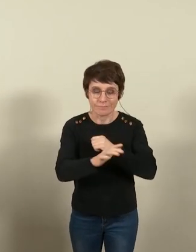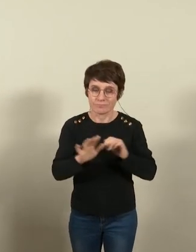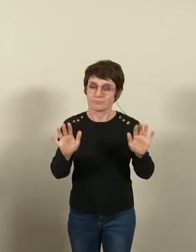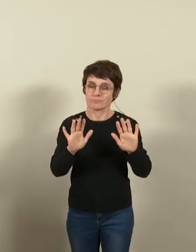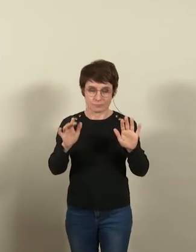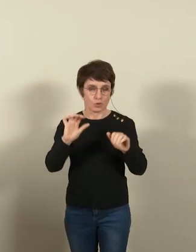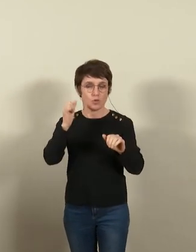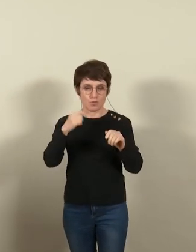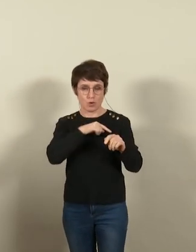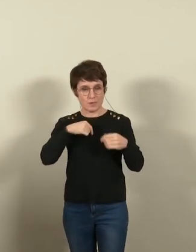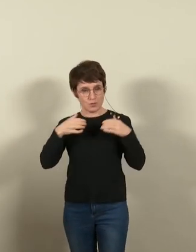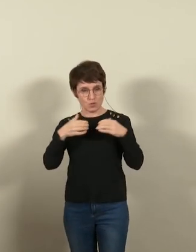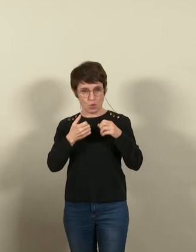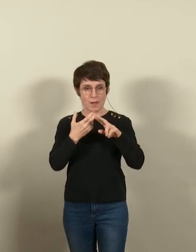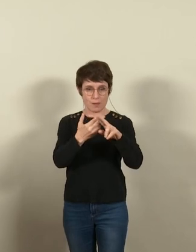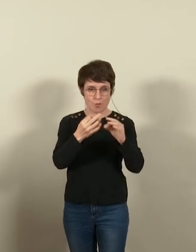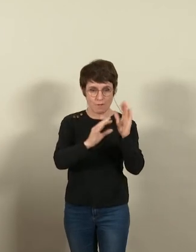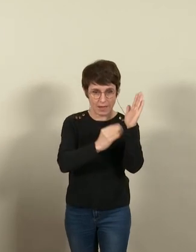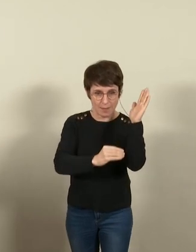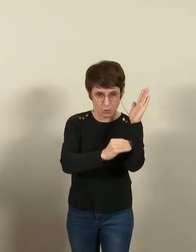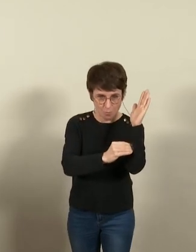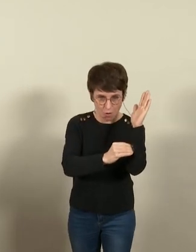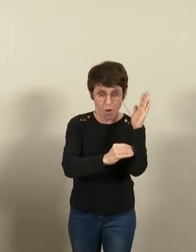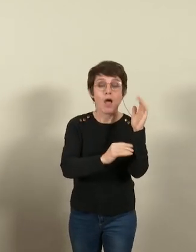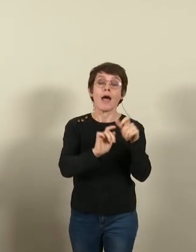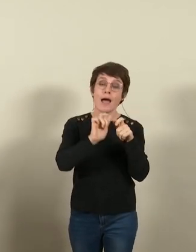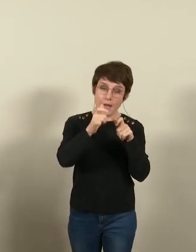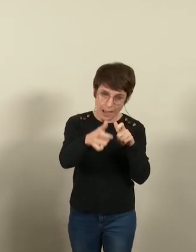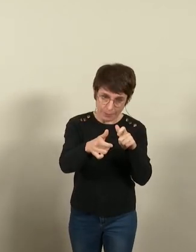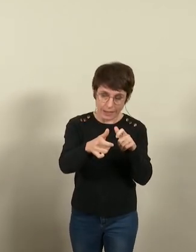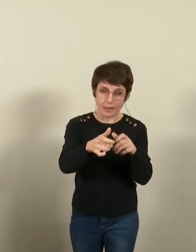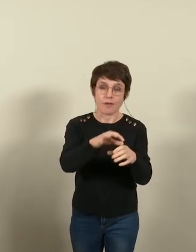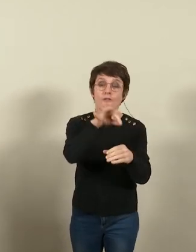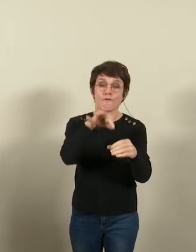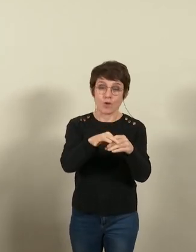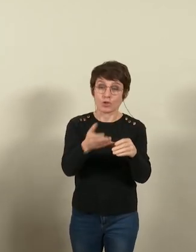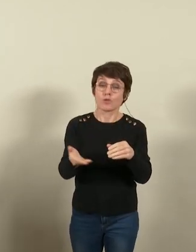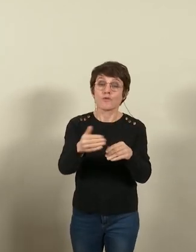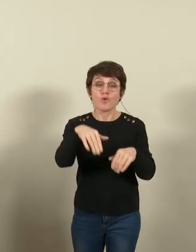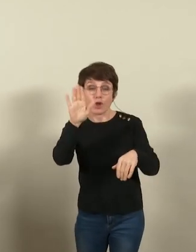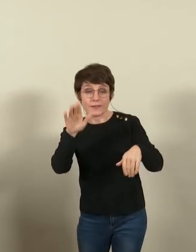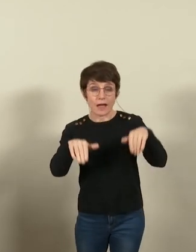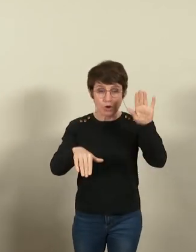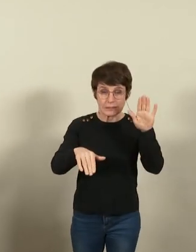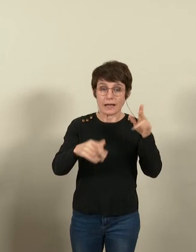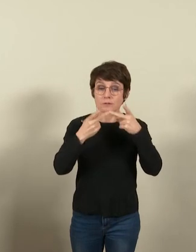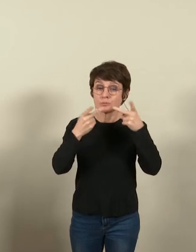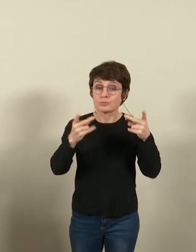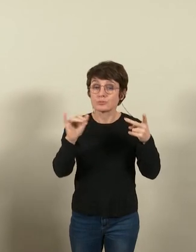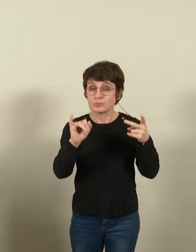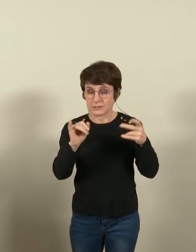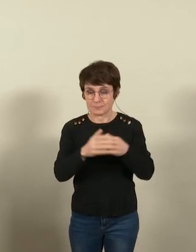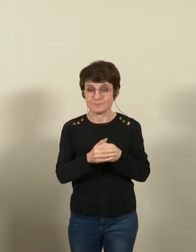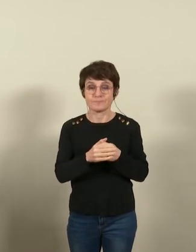l'exécutif sur ces deux amendements et puis après dans la procédure de vote vous déclarez vos candidats quand nous serons à la délibération